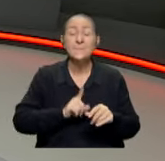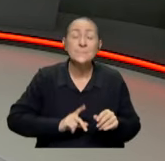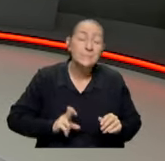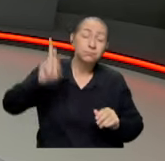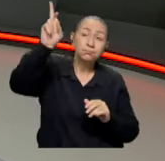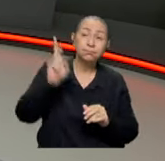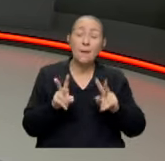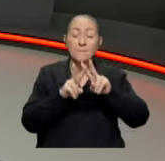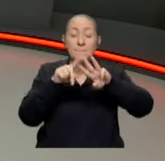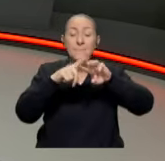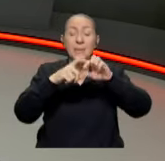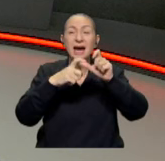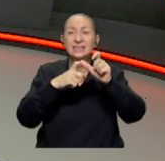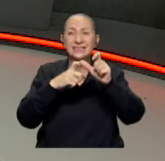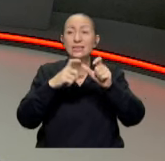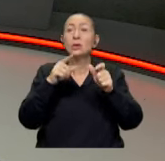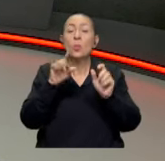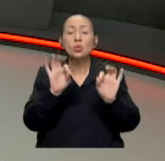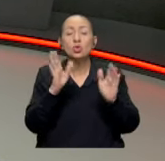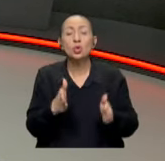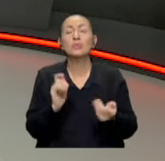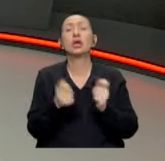mekikle Mars'a götürseler durum değişmez.